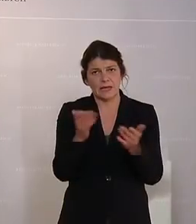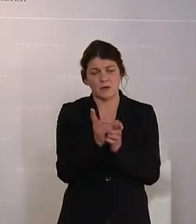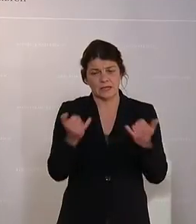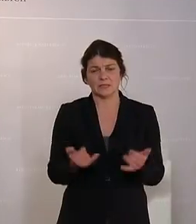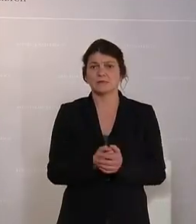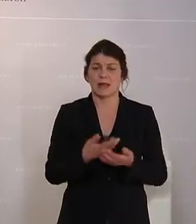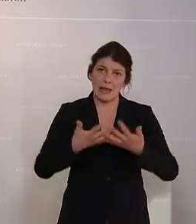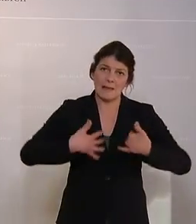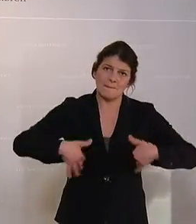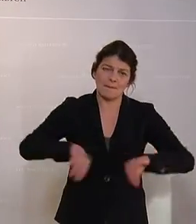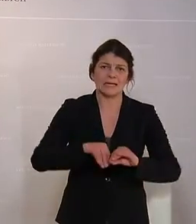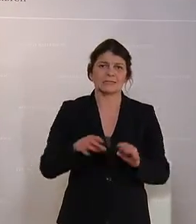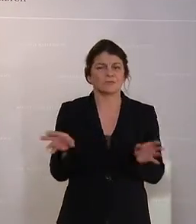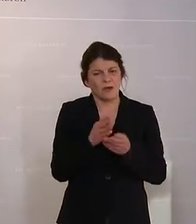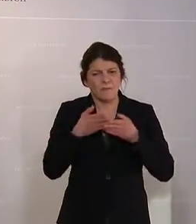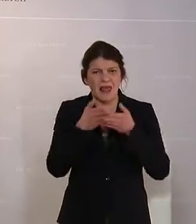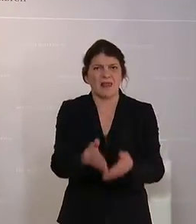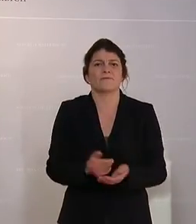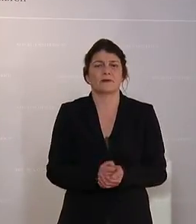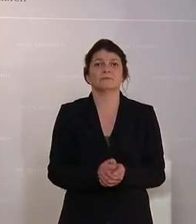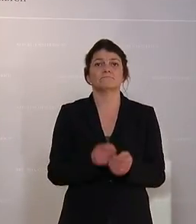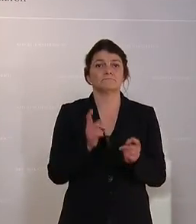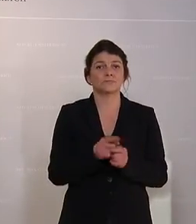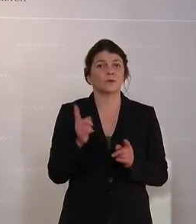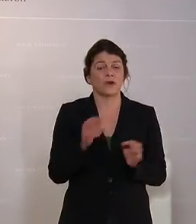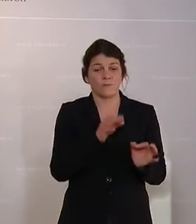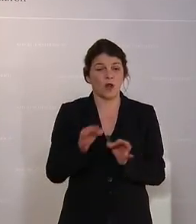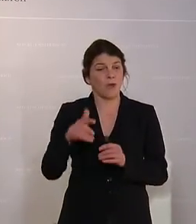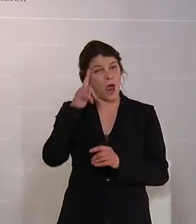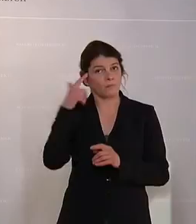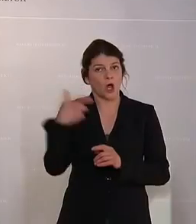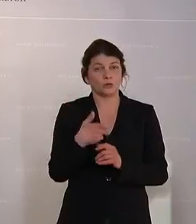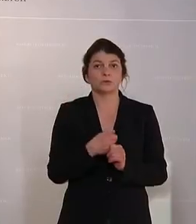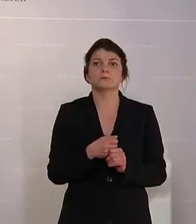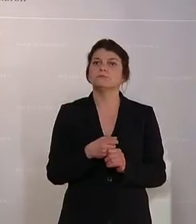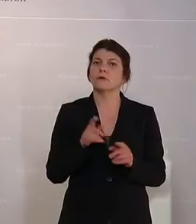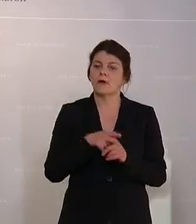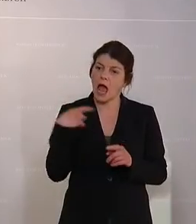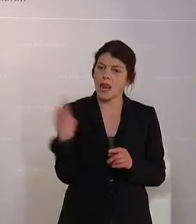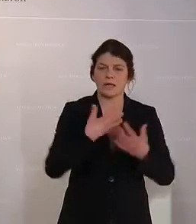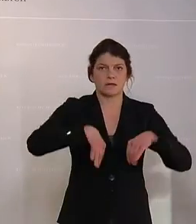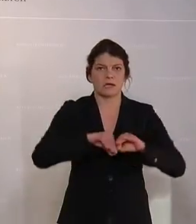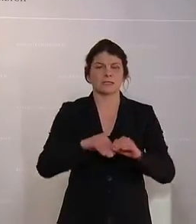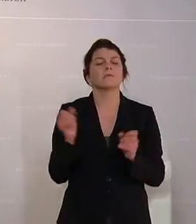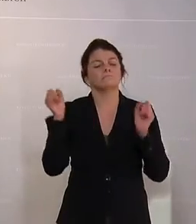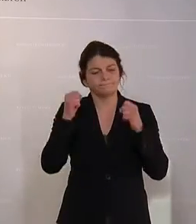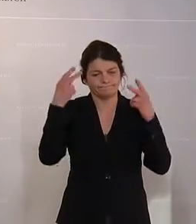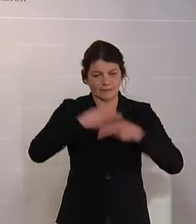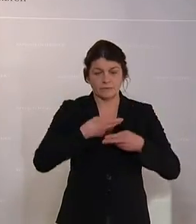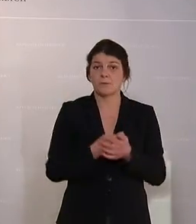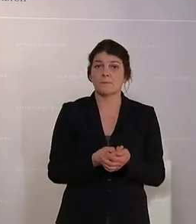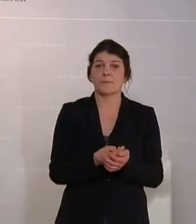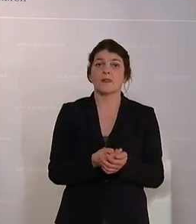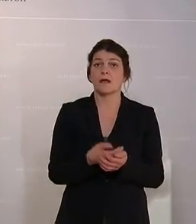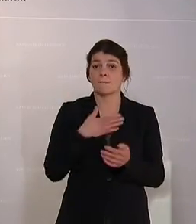dass wir alle gemeinsam an einen Strang ziehen und der Verordnung im Hauptausschuss alle gemeinsam zustimmen. Mein Haus hat